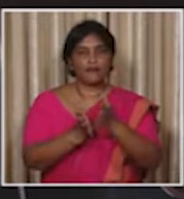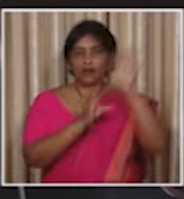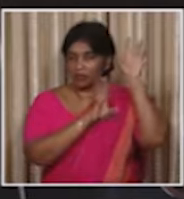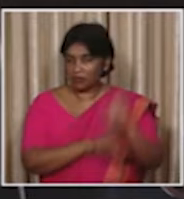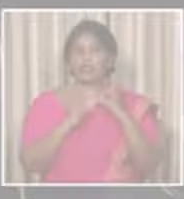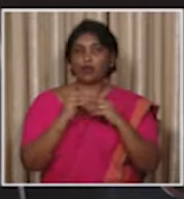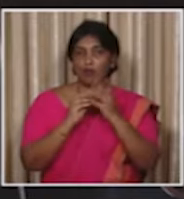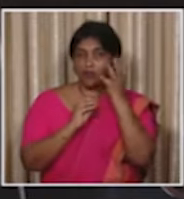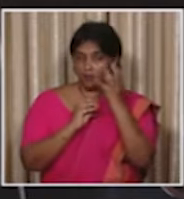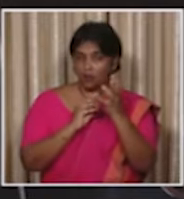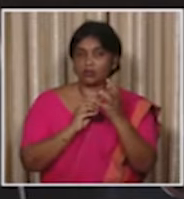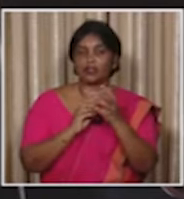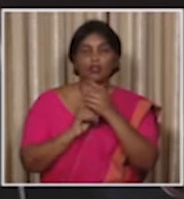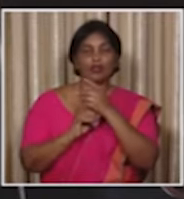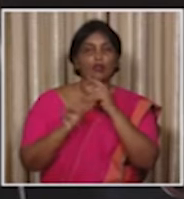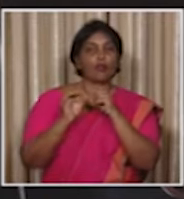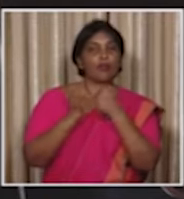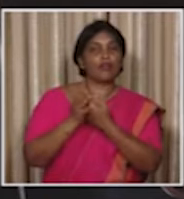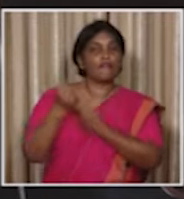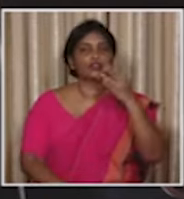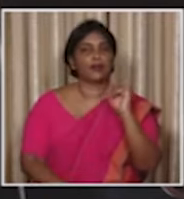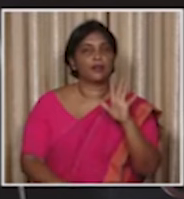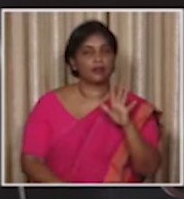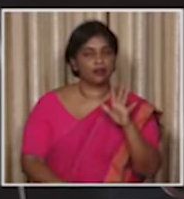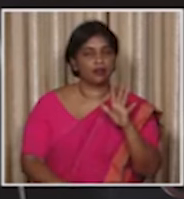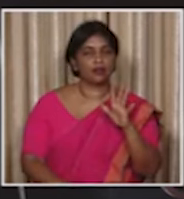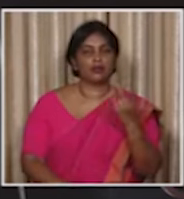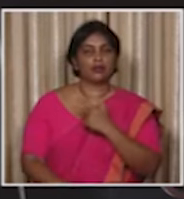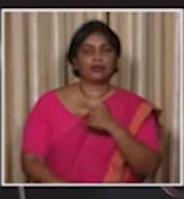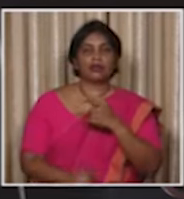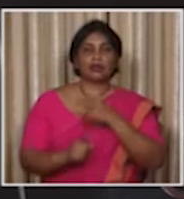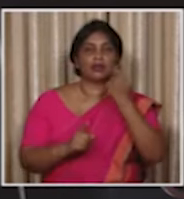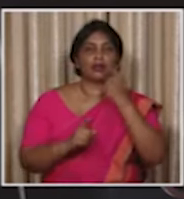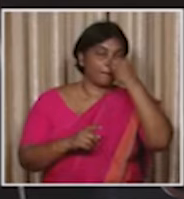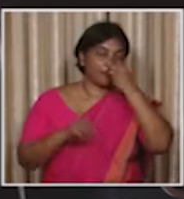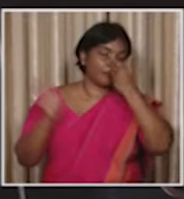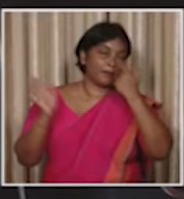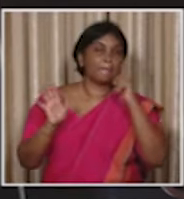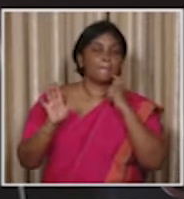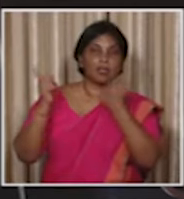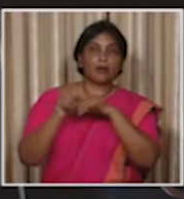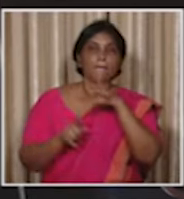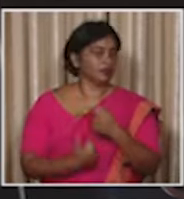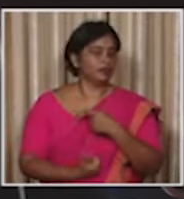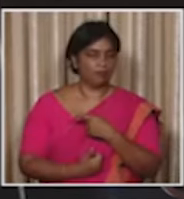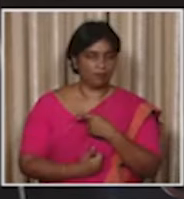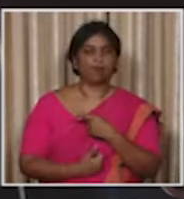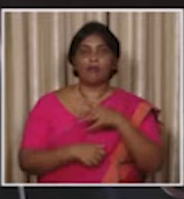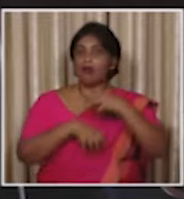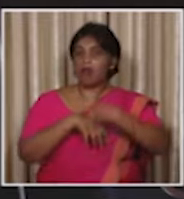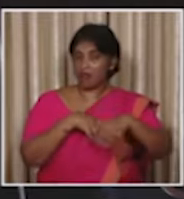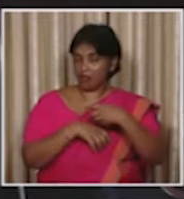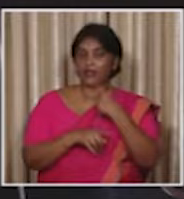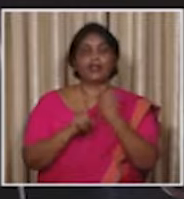ආපු බීලුණු ඔරුගඩවත්තේදී විකුණලා තියෙන්නේ 365ට. ඊළඟට මීපට යනකොට ඒක රුපියල් 500යි සිල්ලර කඩේදී 700යි.